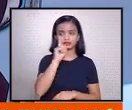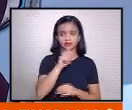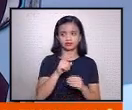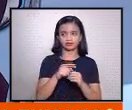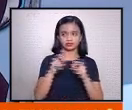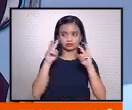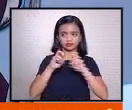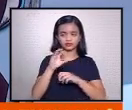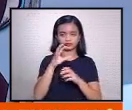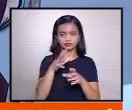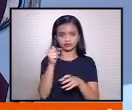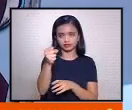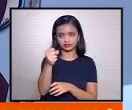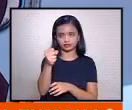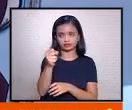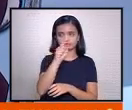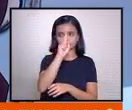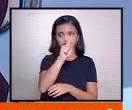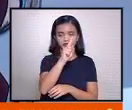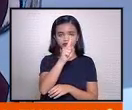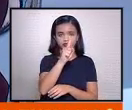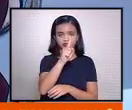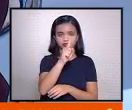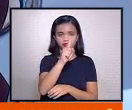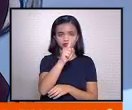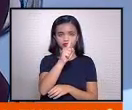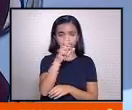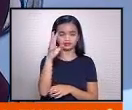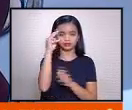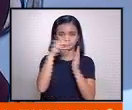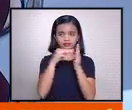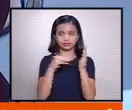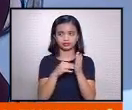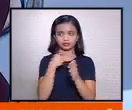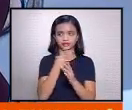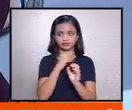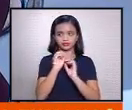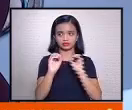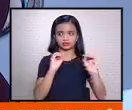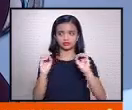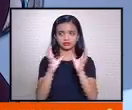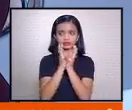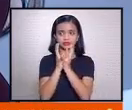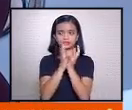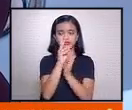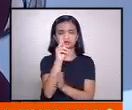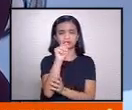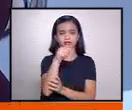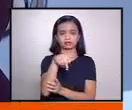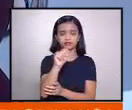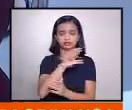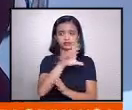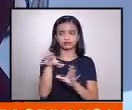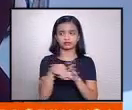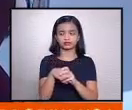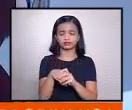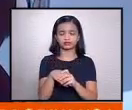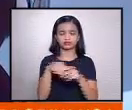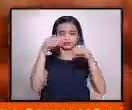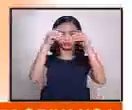Isinailalim sa freeze order ang 100 milyong pisong halagang ari-arian ng Kapa Community Ministry na sangkot sa pyramiding